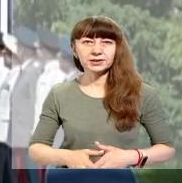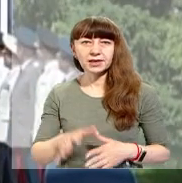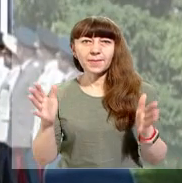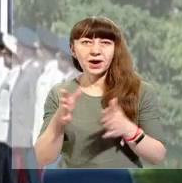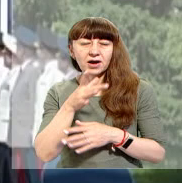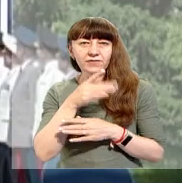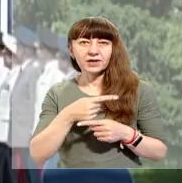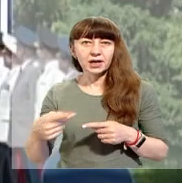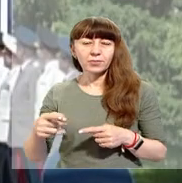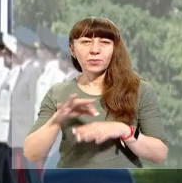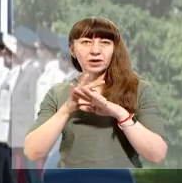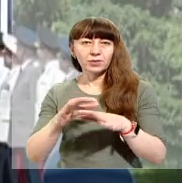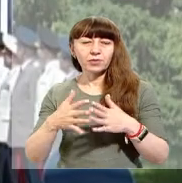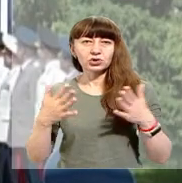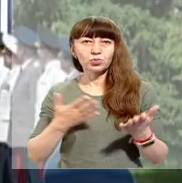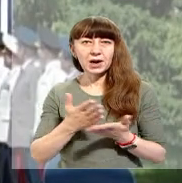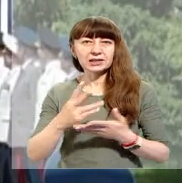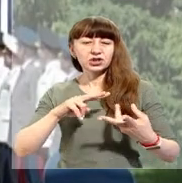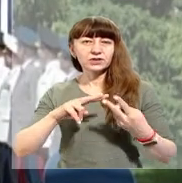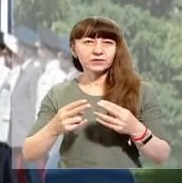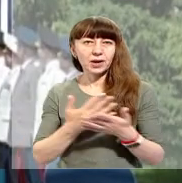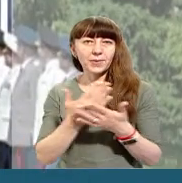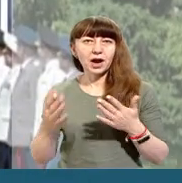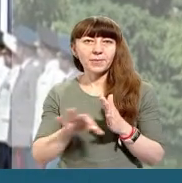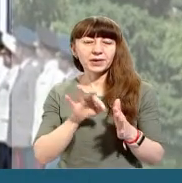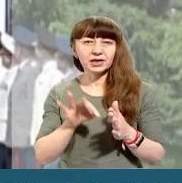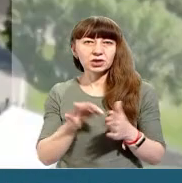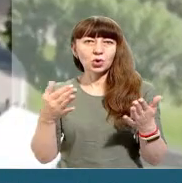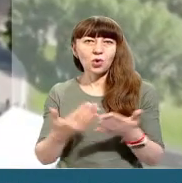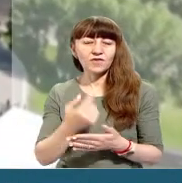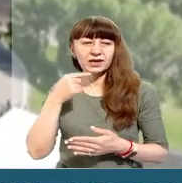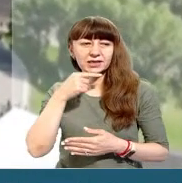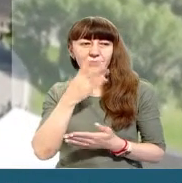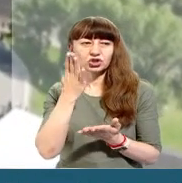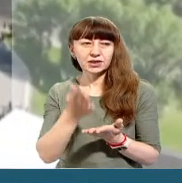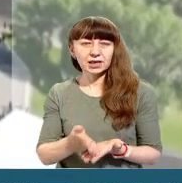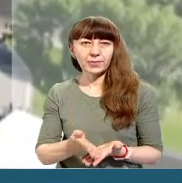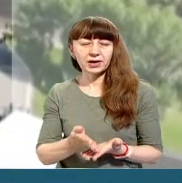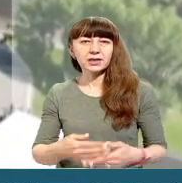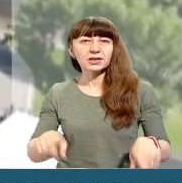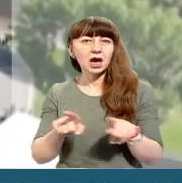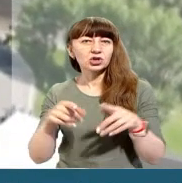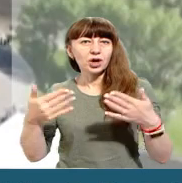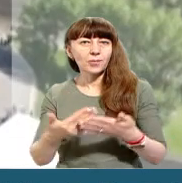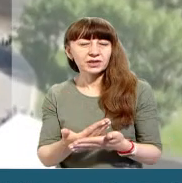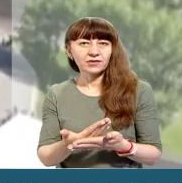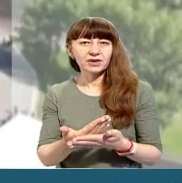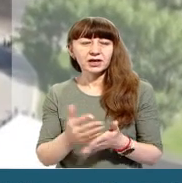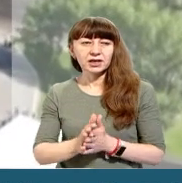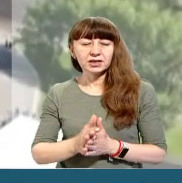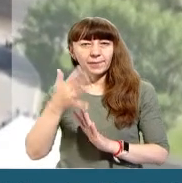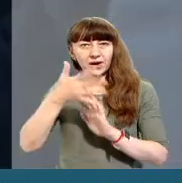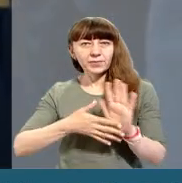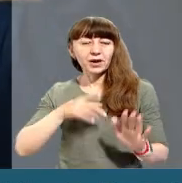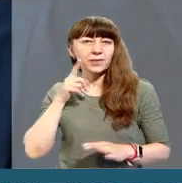қоғам орната бастадық. Аз уақыт ішінде ауқымды саяси реформа жасадық. Жаңа